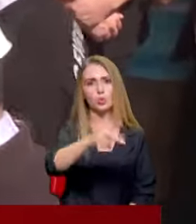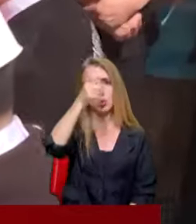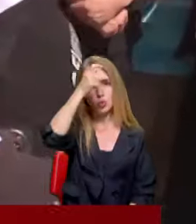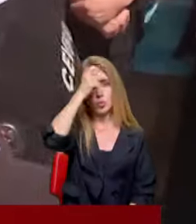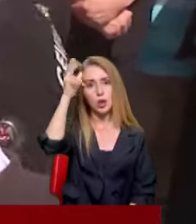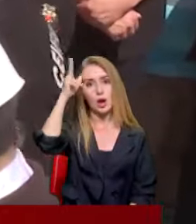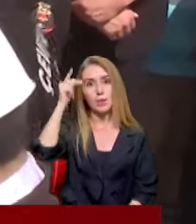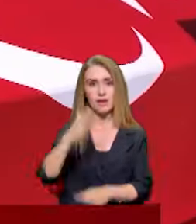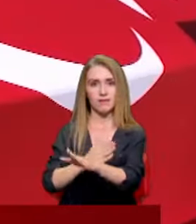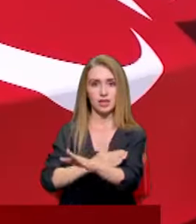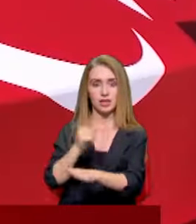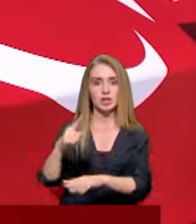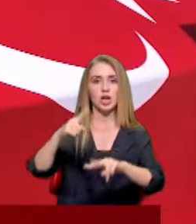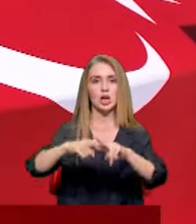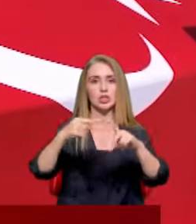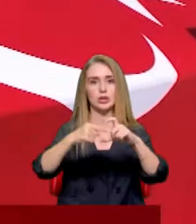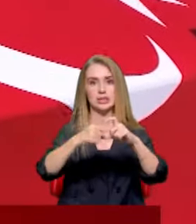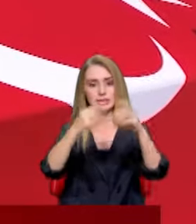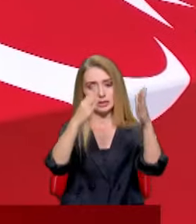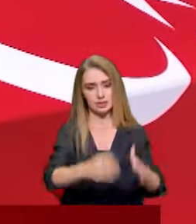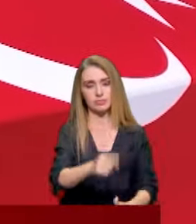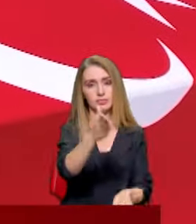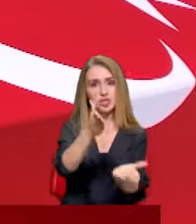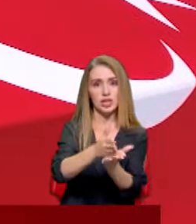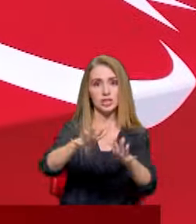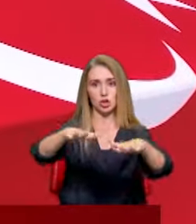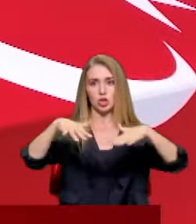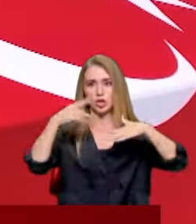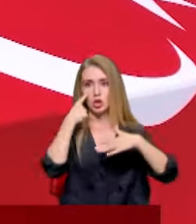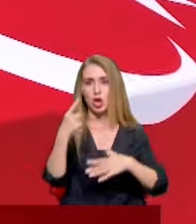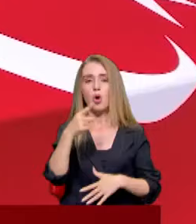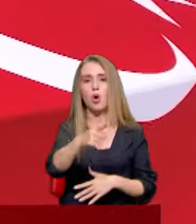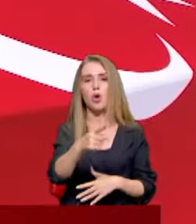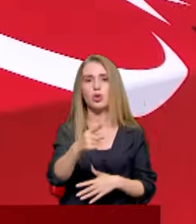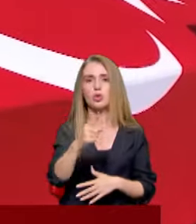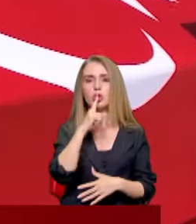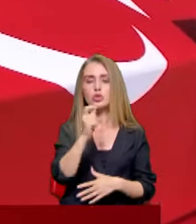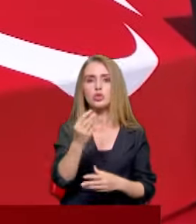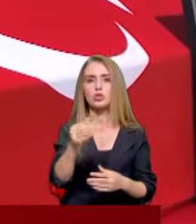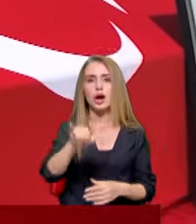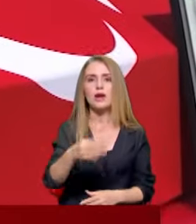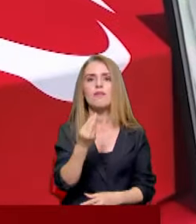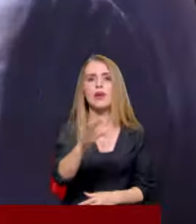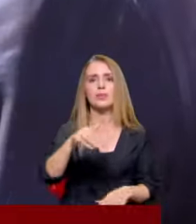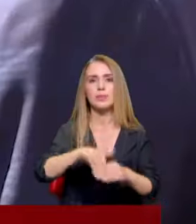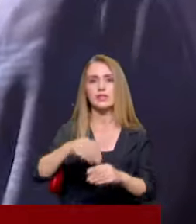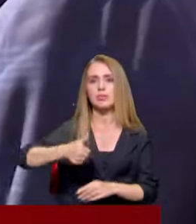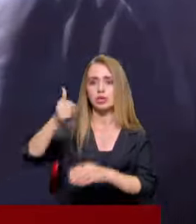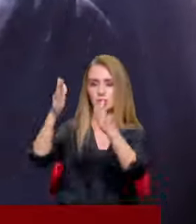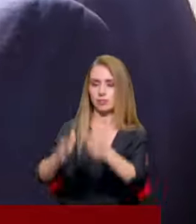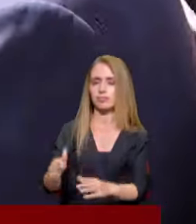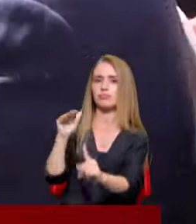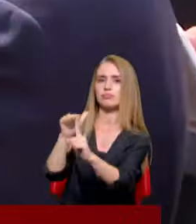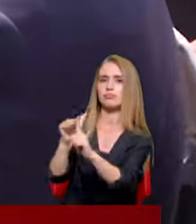ie vı e eygin cenaze töreninde Kendisine söz verilmemesi üzerine meclis başkanı nuan